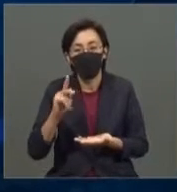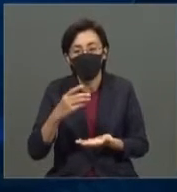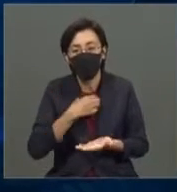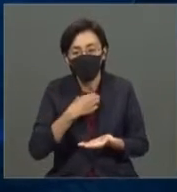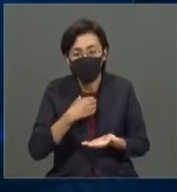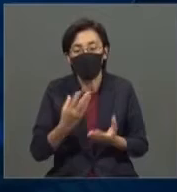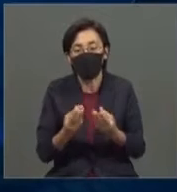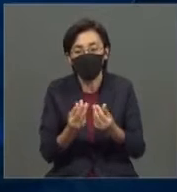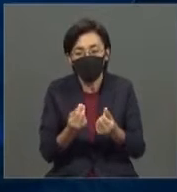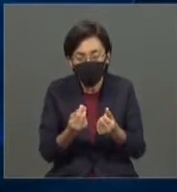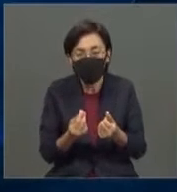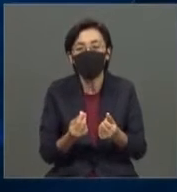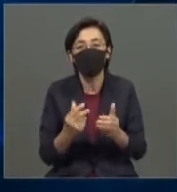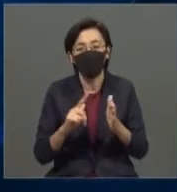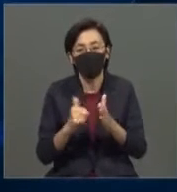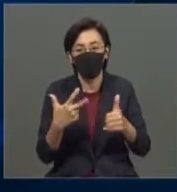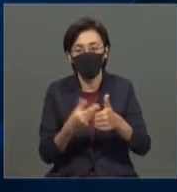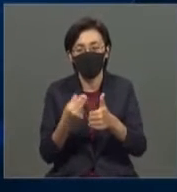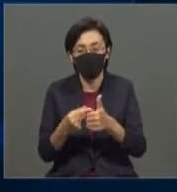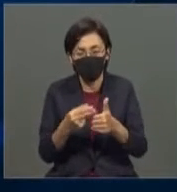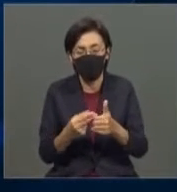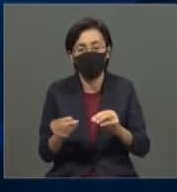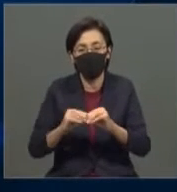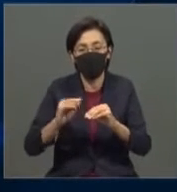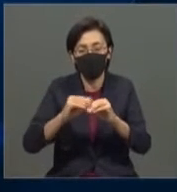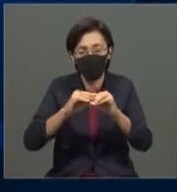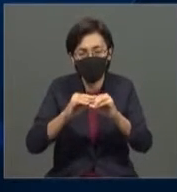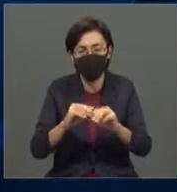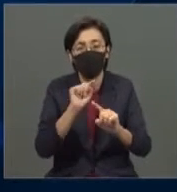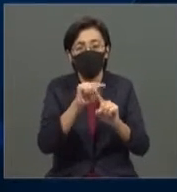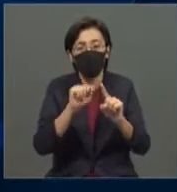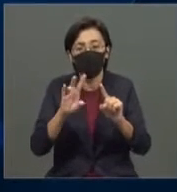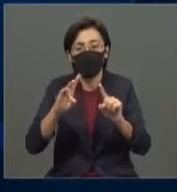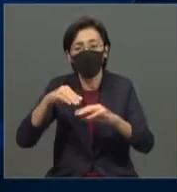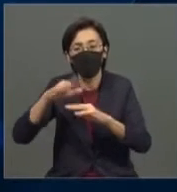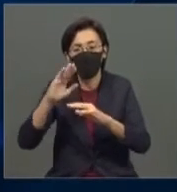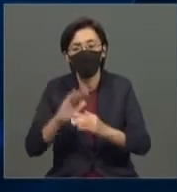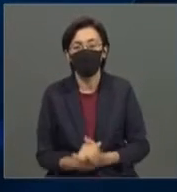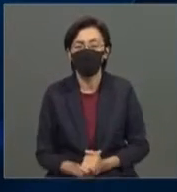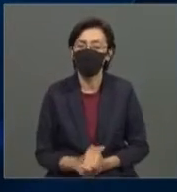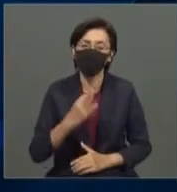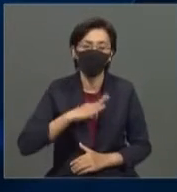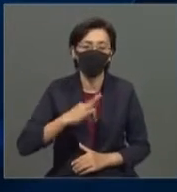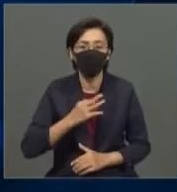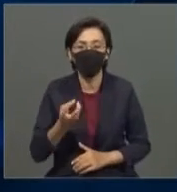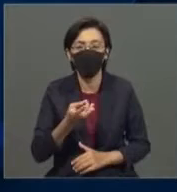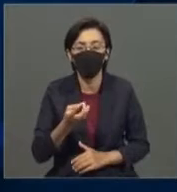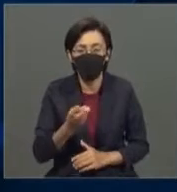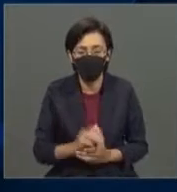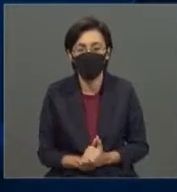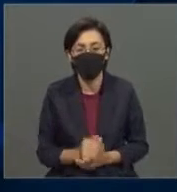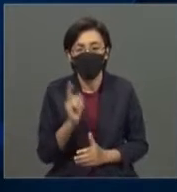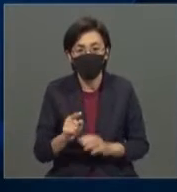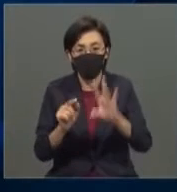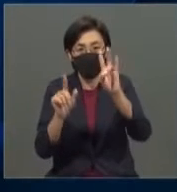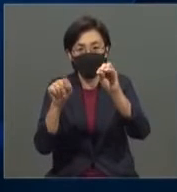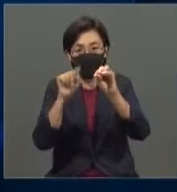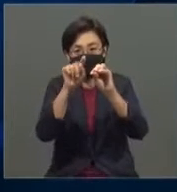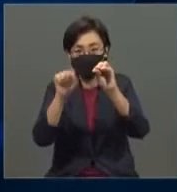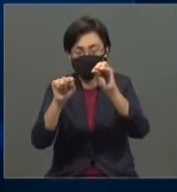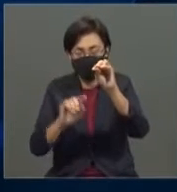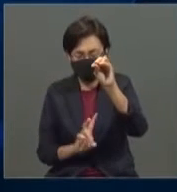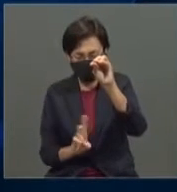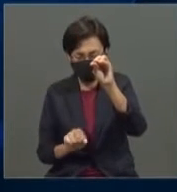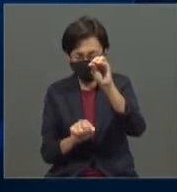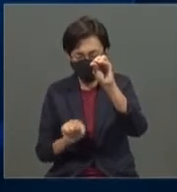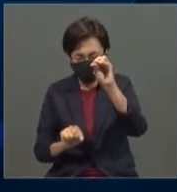เลขตัวนี้ขึ้นไปโดยเร็วนะครับ 7% กว่าๆนี้ก็ยังห่างไกลกับคำว่า 70% นะครับ